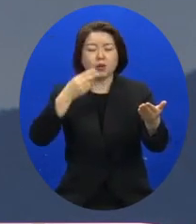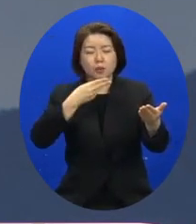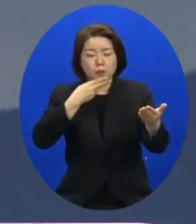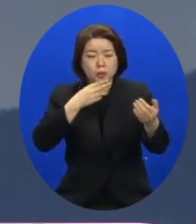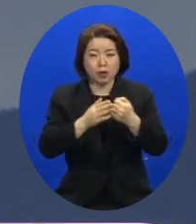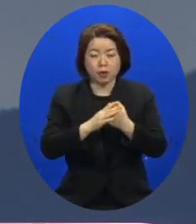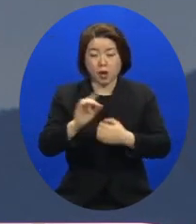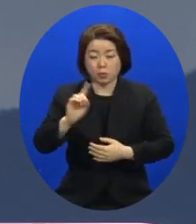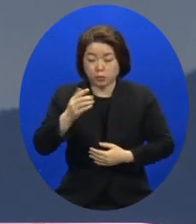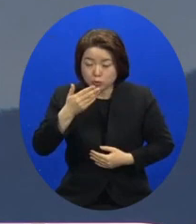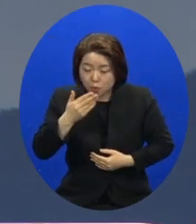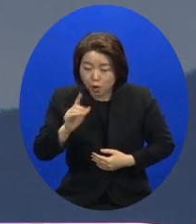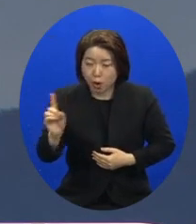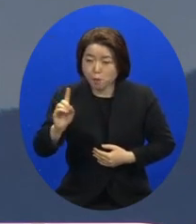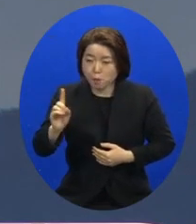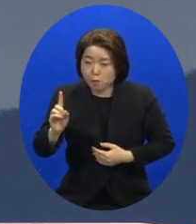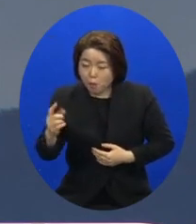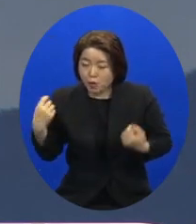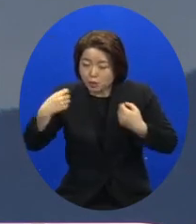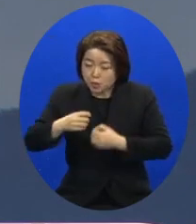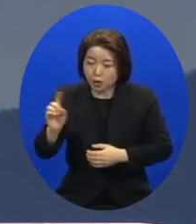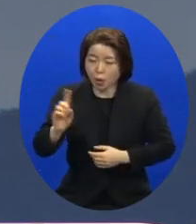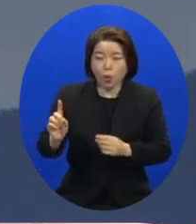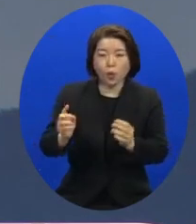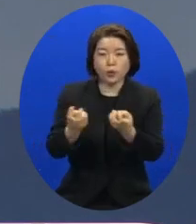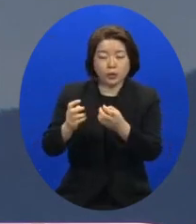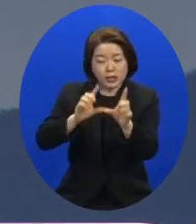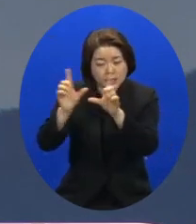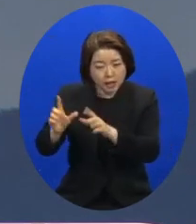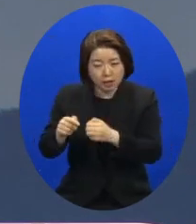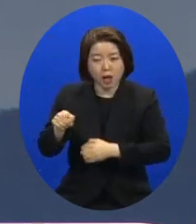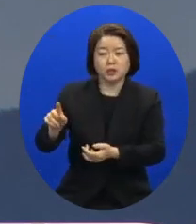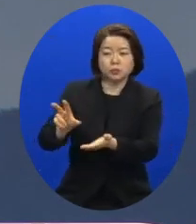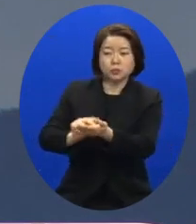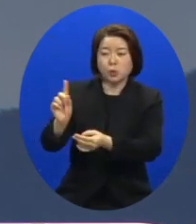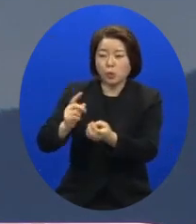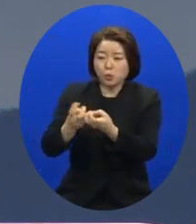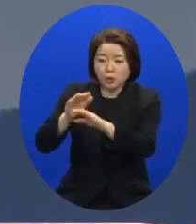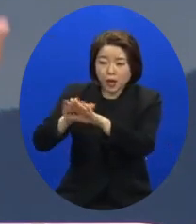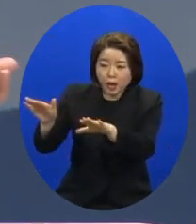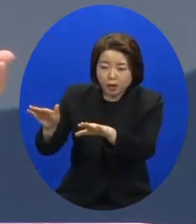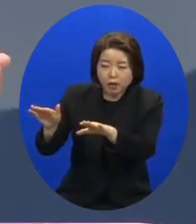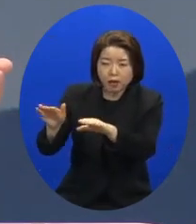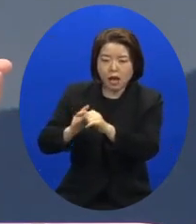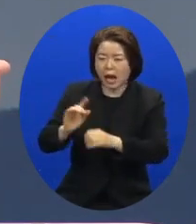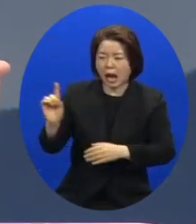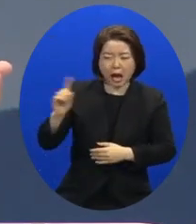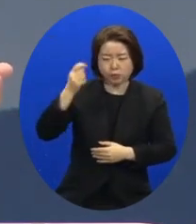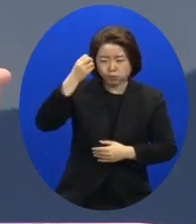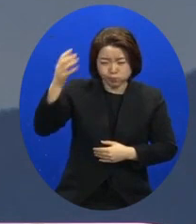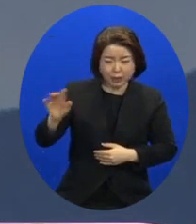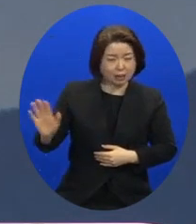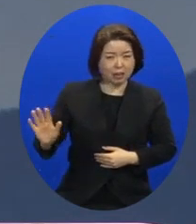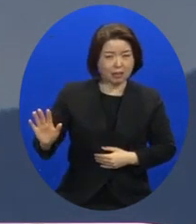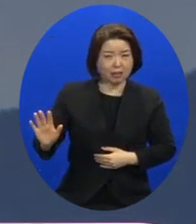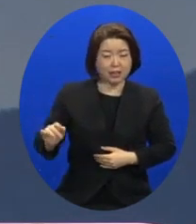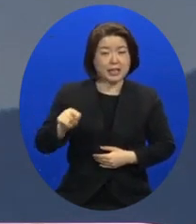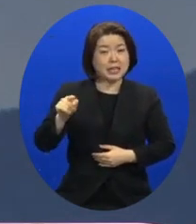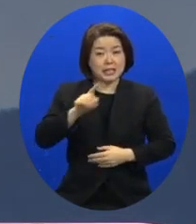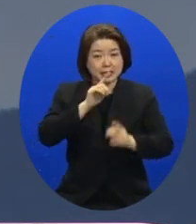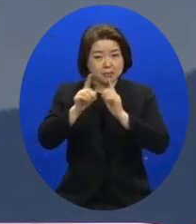입을까? 세상에서 어떻게 살까? 문제는 어떻게 해결할까? 아무 생각이 안 납니다. 그